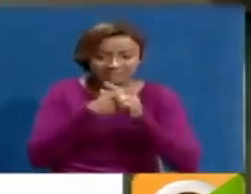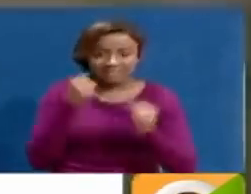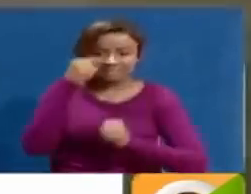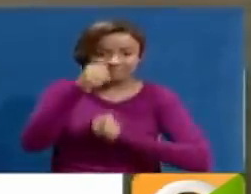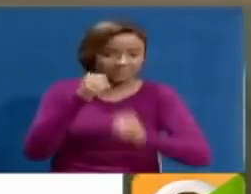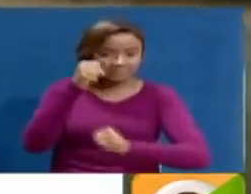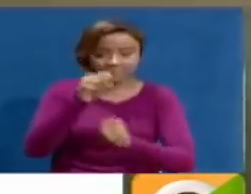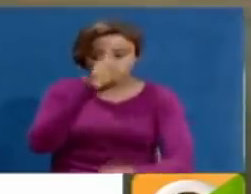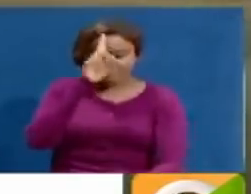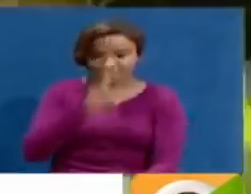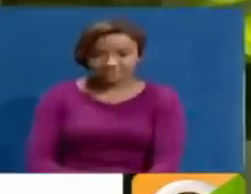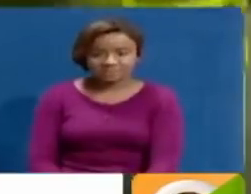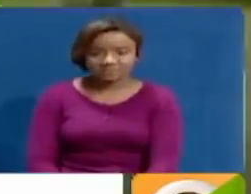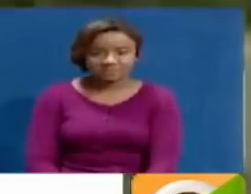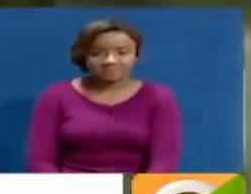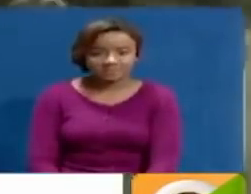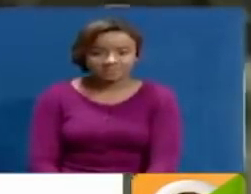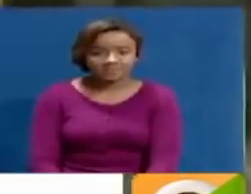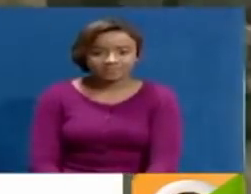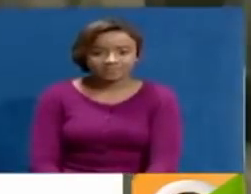polisi. Unapiga askari kwa nini?